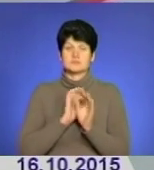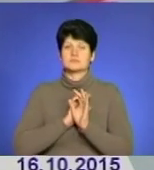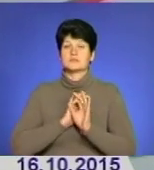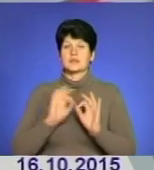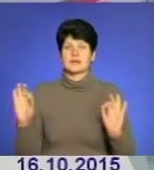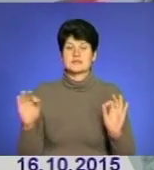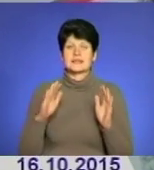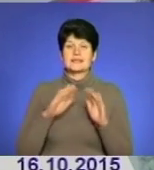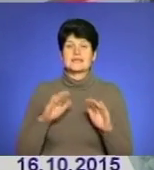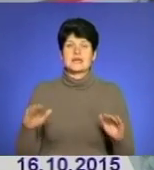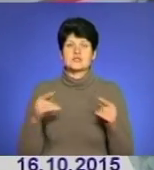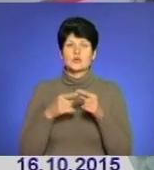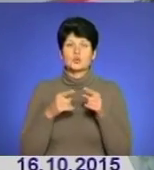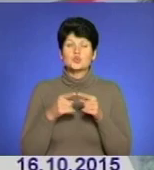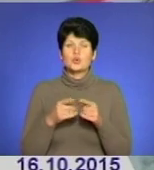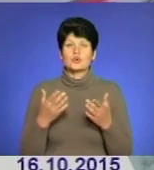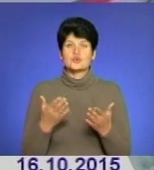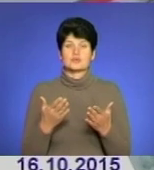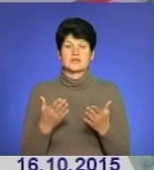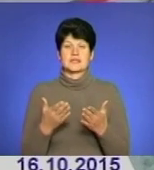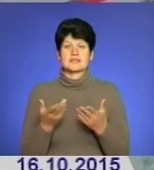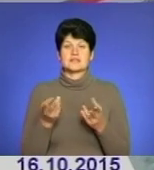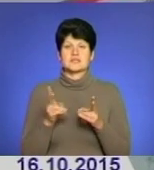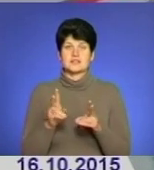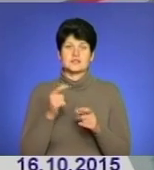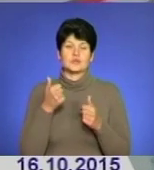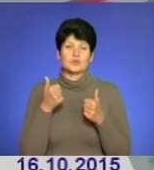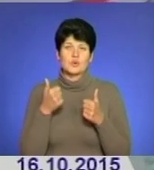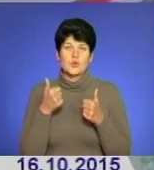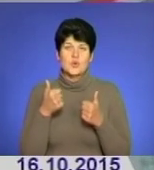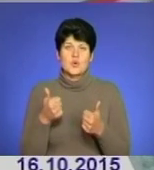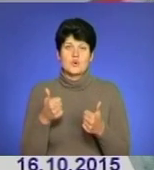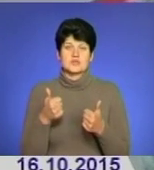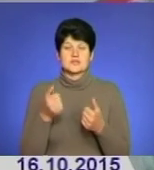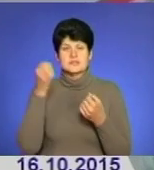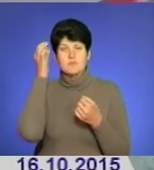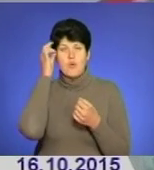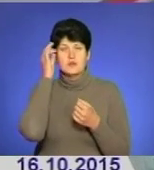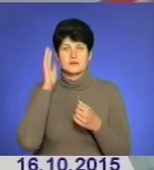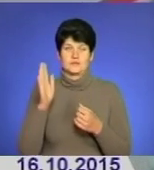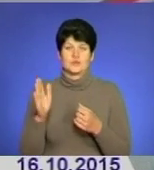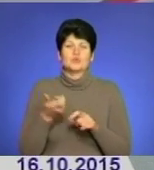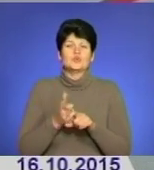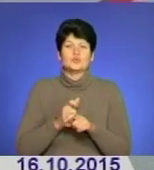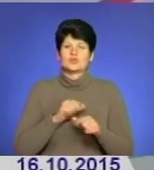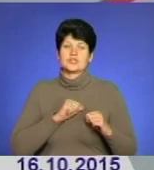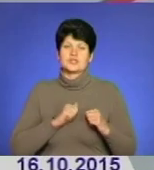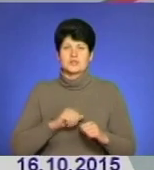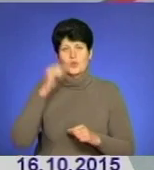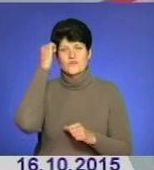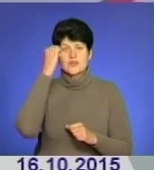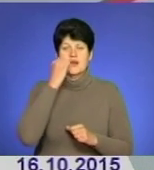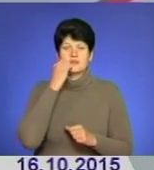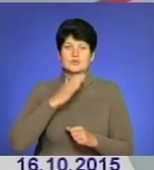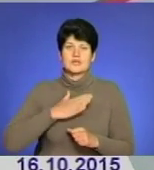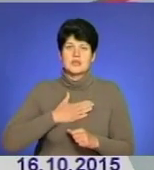дитячий куточок, від якого, надіюся, залишаться ще дуже добрі і хороші спогади. Дуже-дуже щиро вдячні